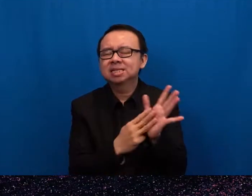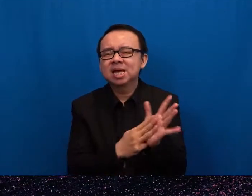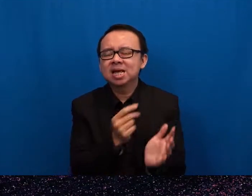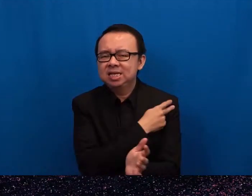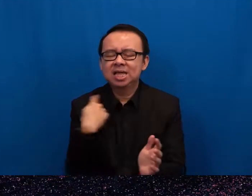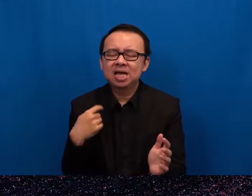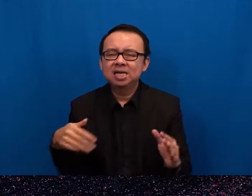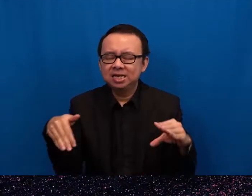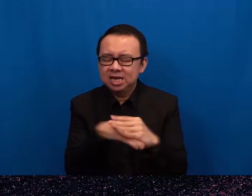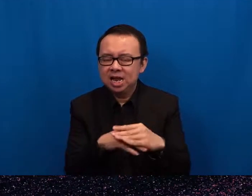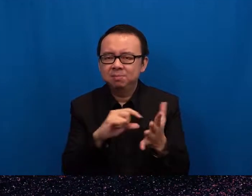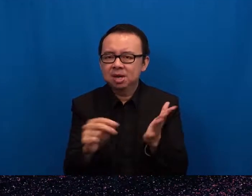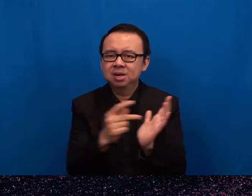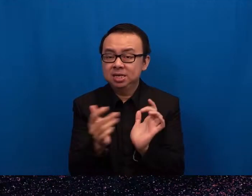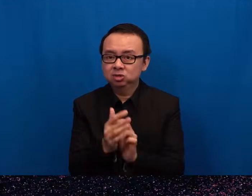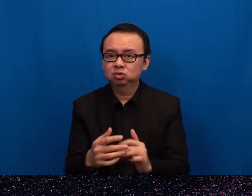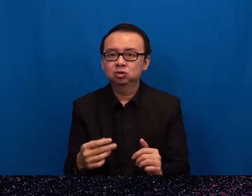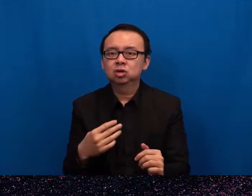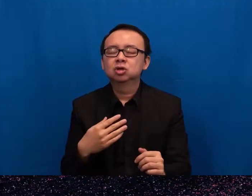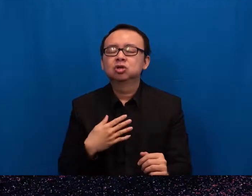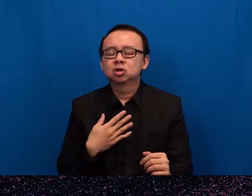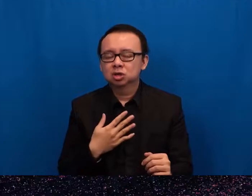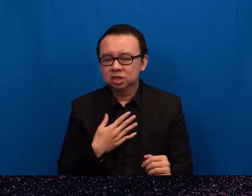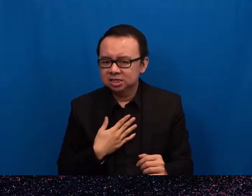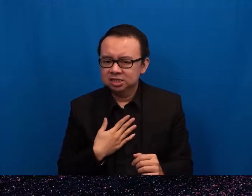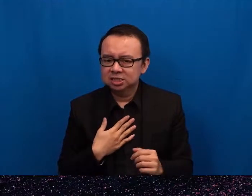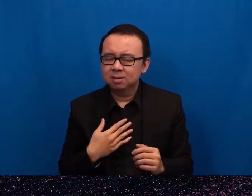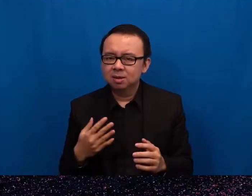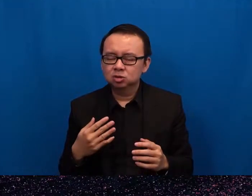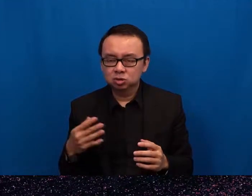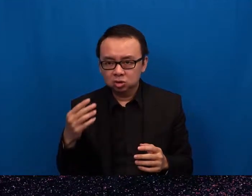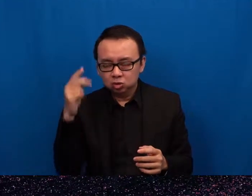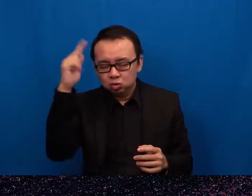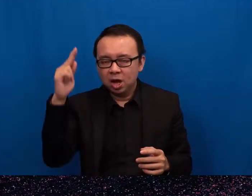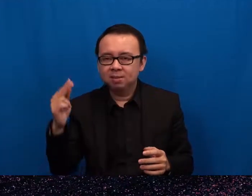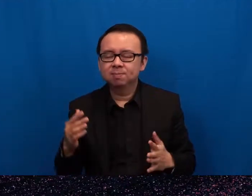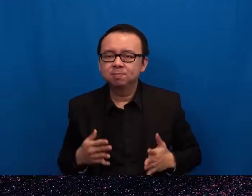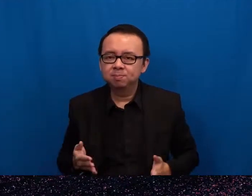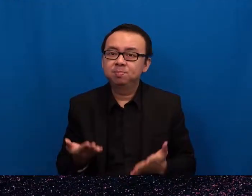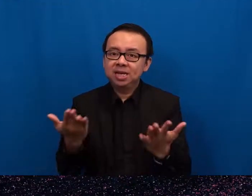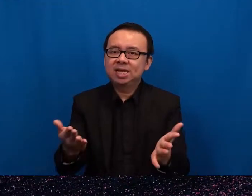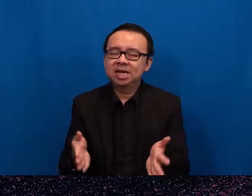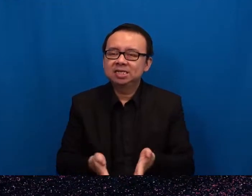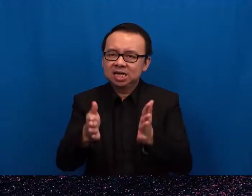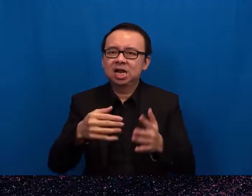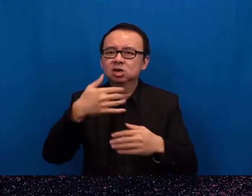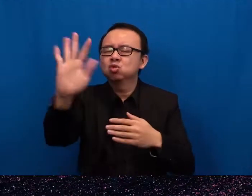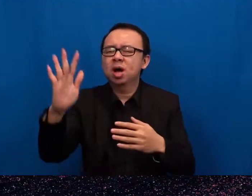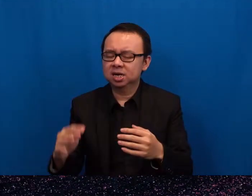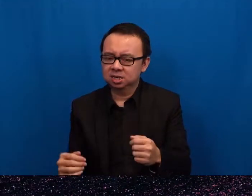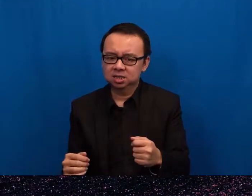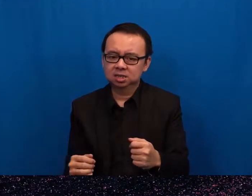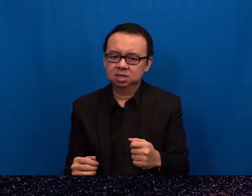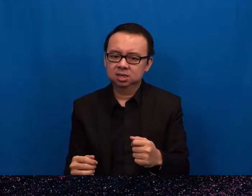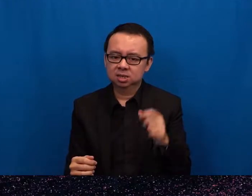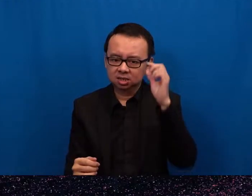Jesus' name there will be breakthrough. Di dalam nama Yesus berikan terobosan yang dari Engkau Tuhan. I believe in the